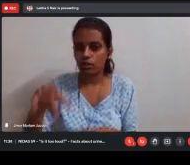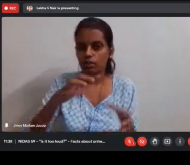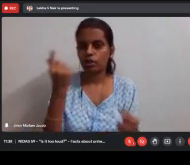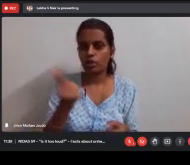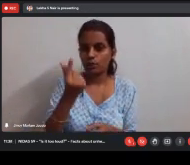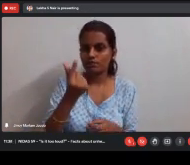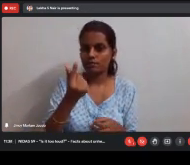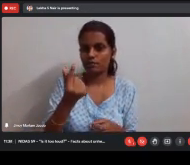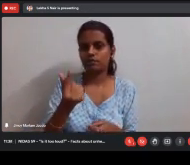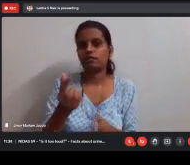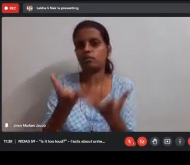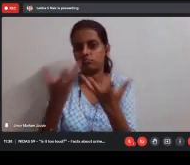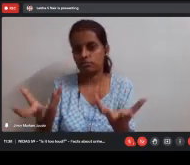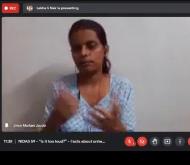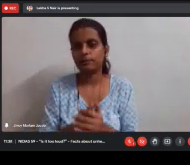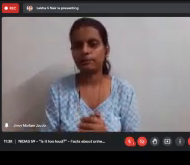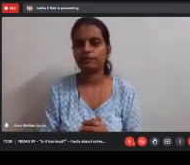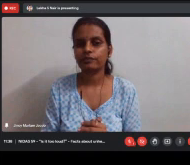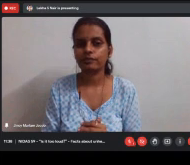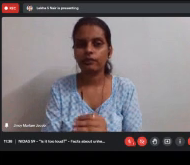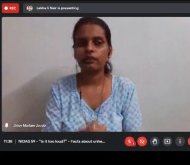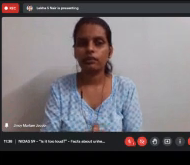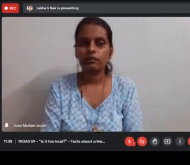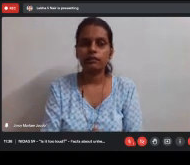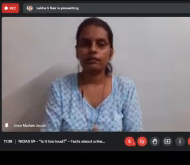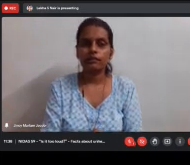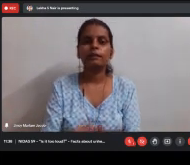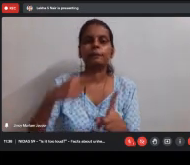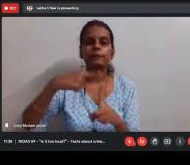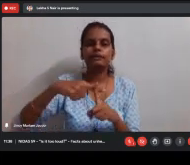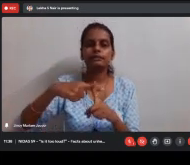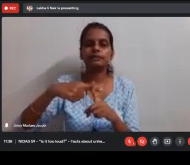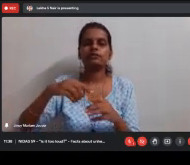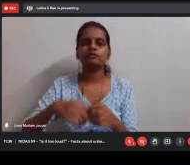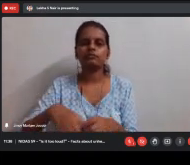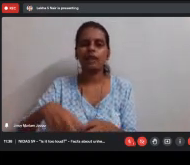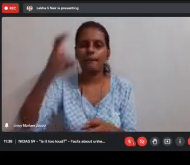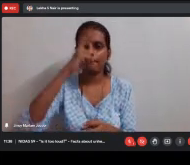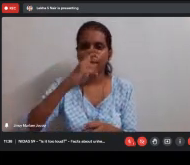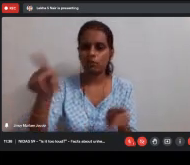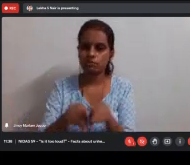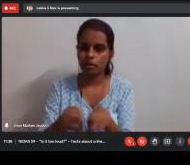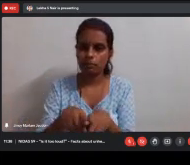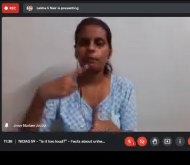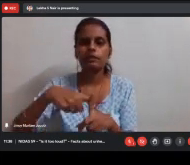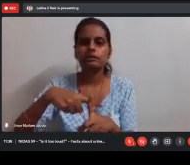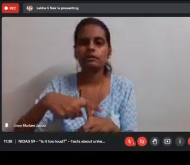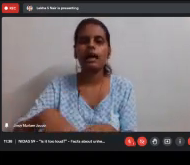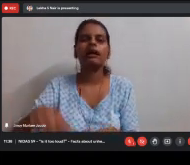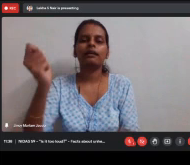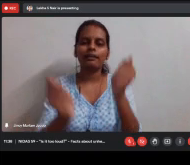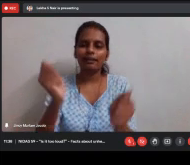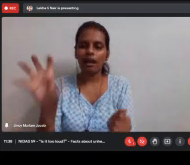സൈക്കിൾ, ശബ്ദമുള്ള മോട്ടോർ സൈക്കിളുകൾ 95 dB മുകളിലോട്ടാണ്. ഹെയർ ഡ്രയർ, അതായത് നമ്മൾ ഹെയർ